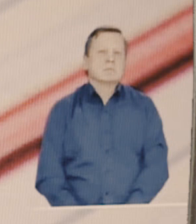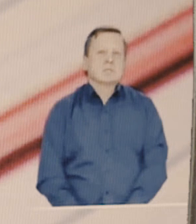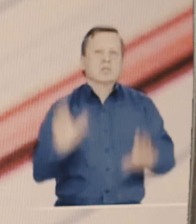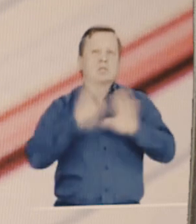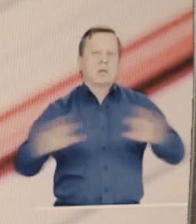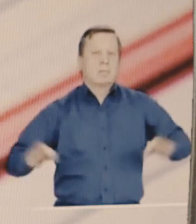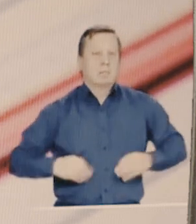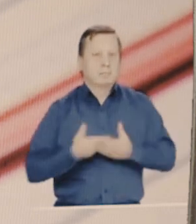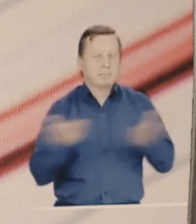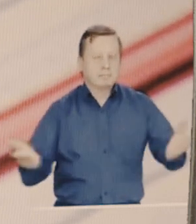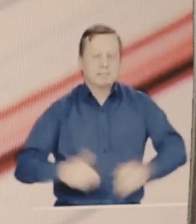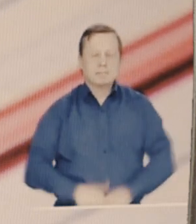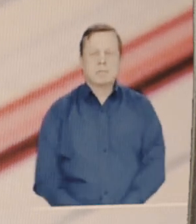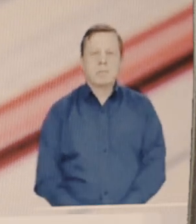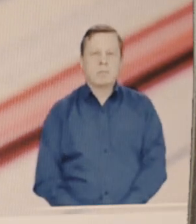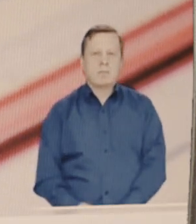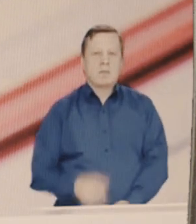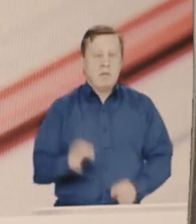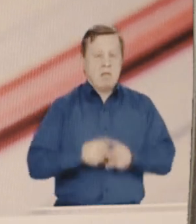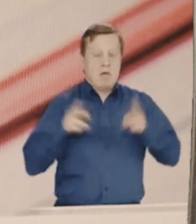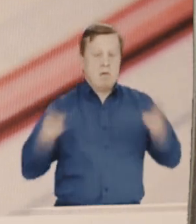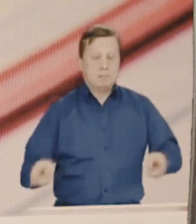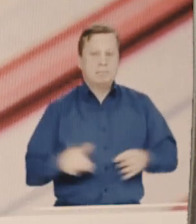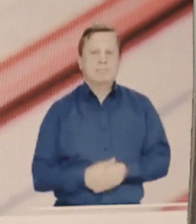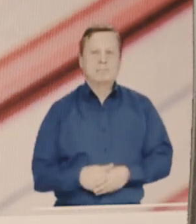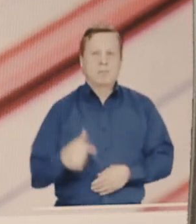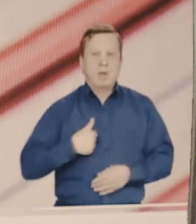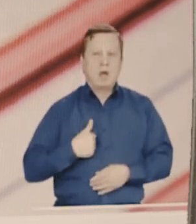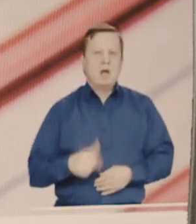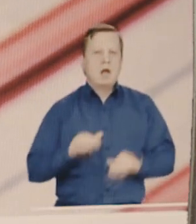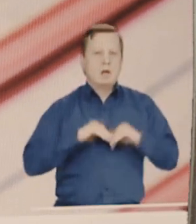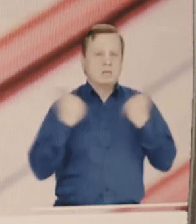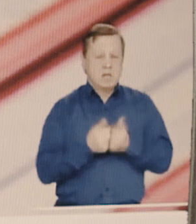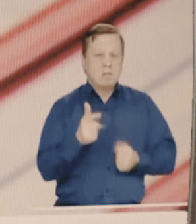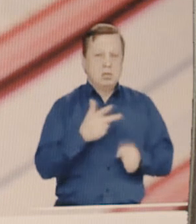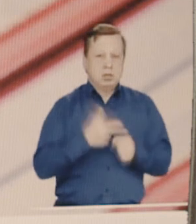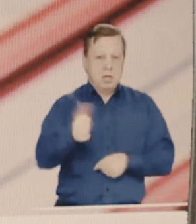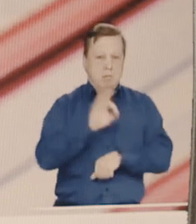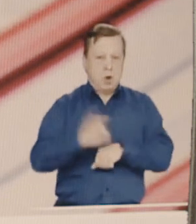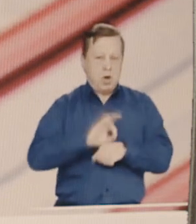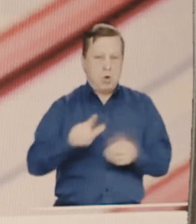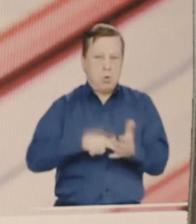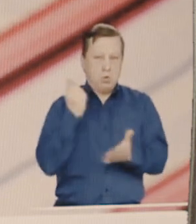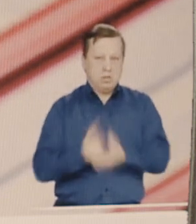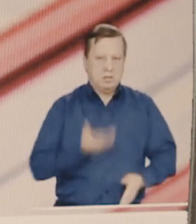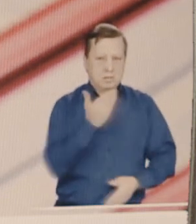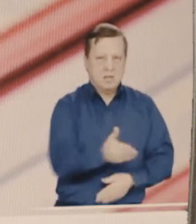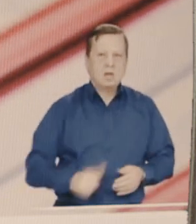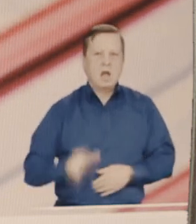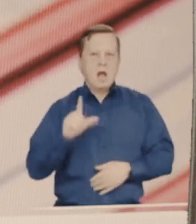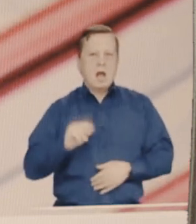Szanowni Państwo, w tej kadencji złożyłem w polskim Sejmie 31 projektów ustaw, tylko prezydent Lech